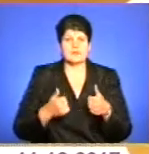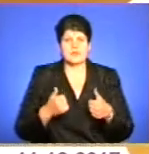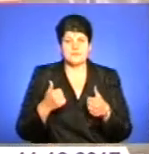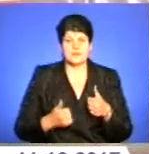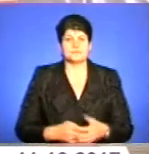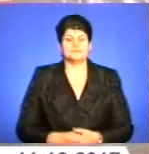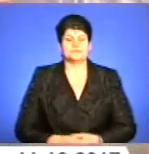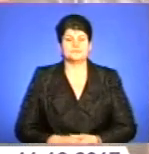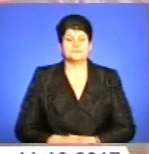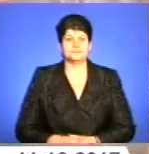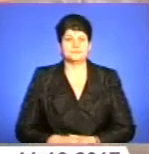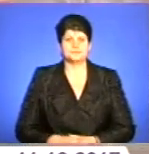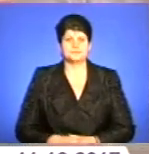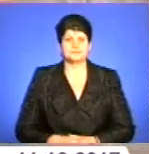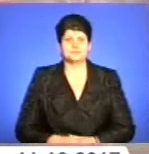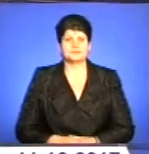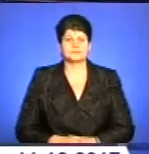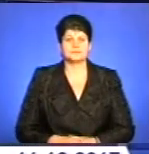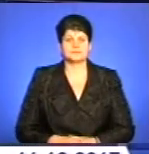Соломія Струз, Василь Панчук, Вісті ТТВ.